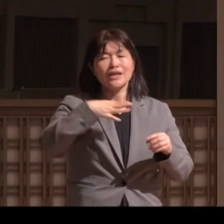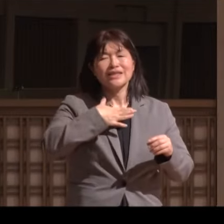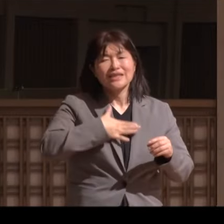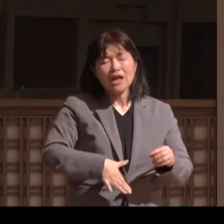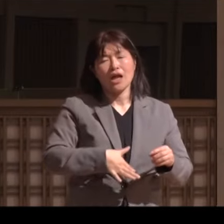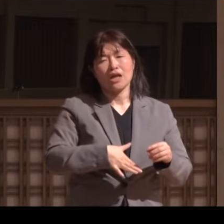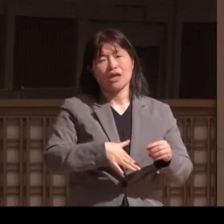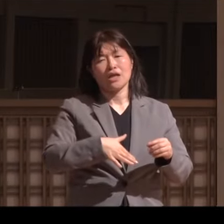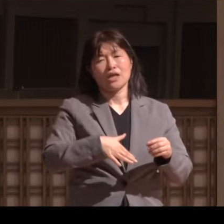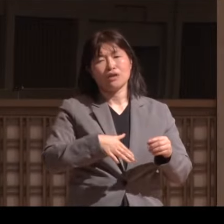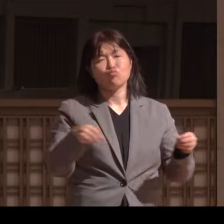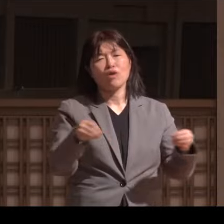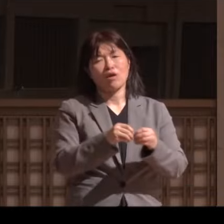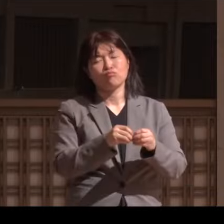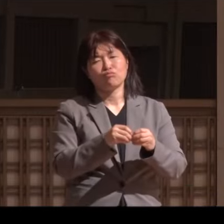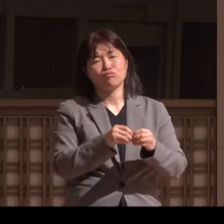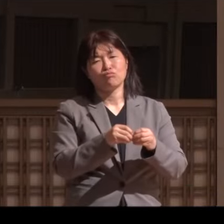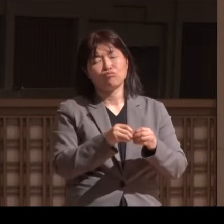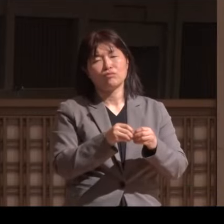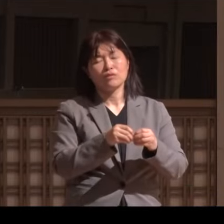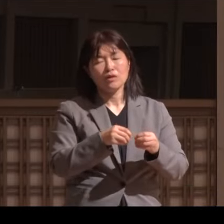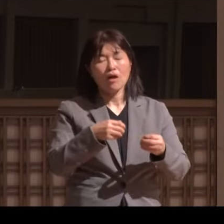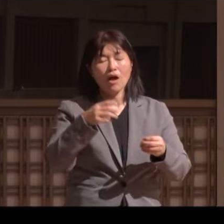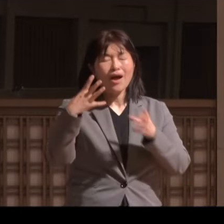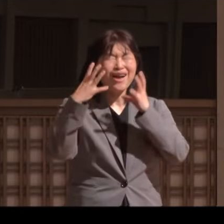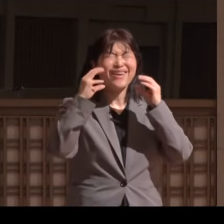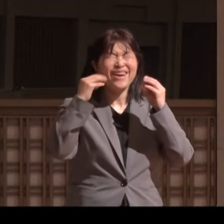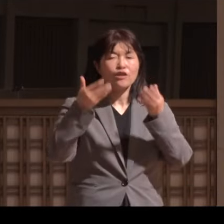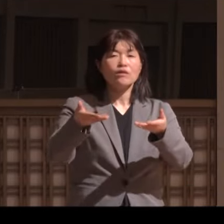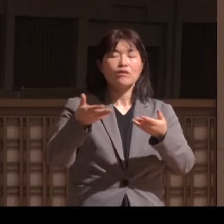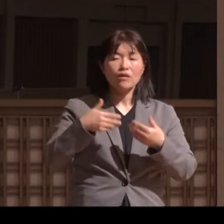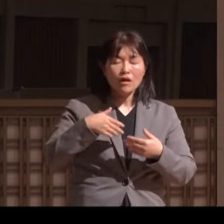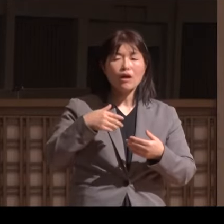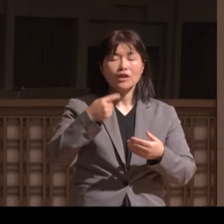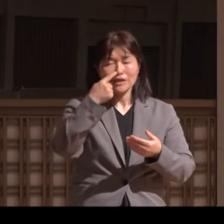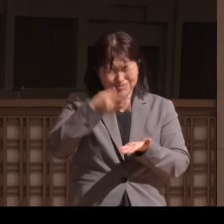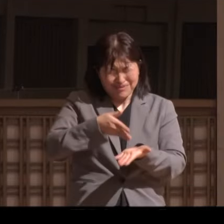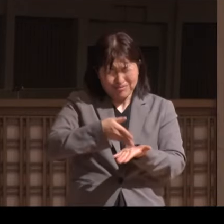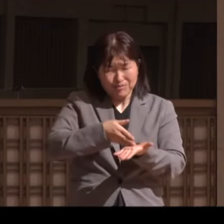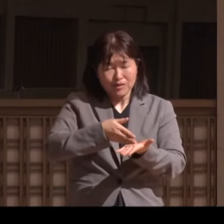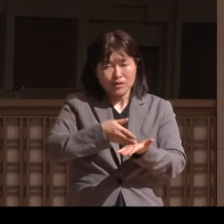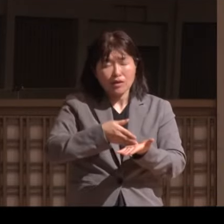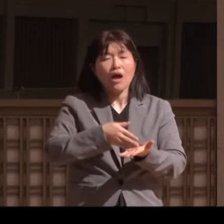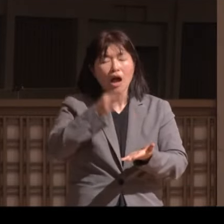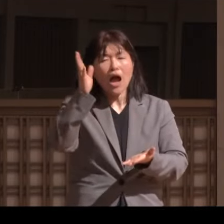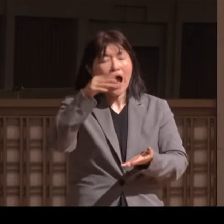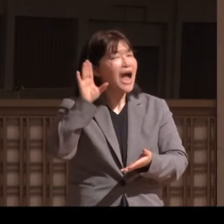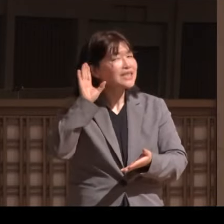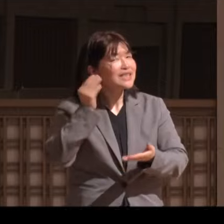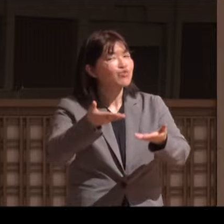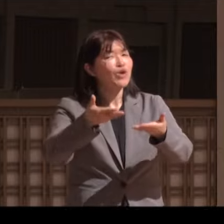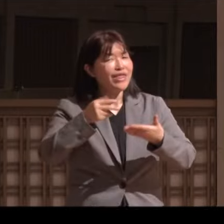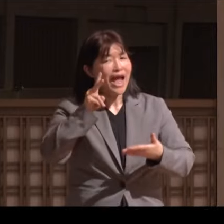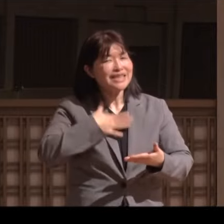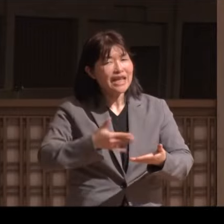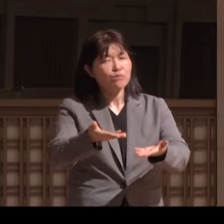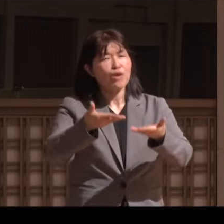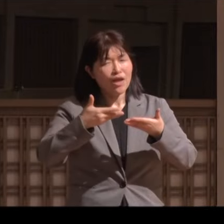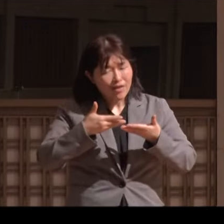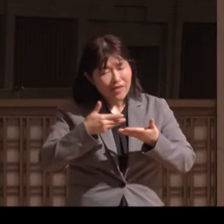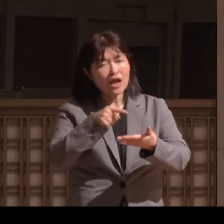できてないと笑えないわけですから笑ってくれたってことはえ少なくとも今まで自分が言ってきたことはちゃんと理解してくれましたねという合図ですの